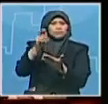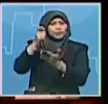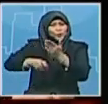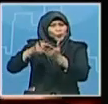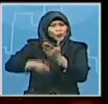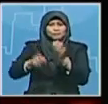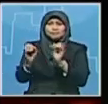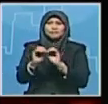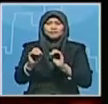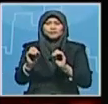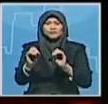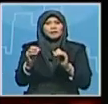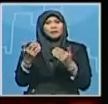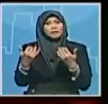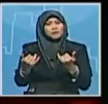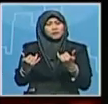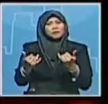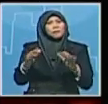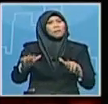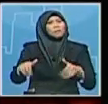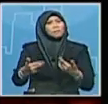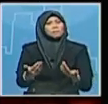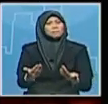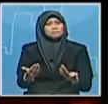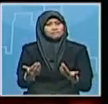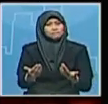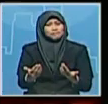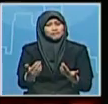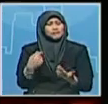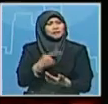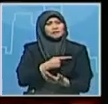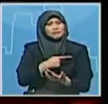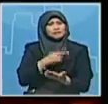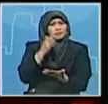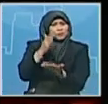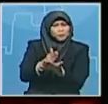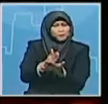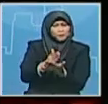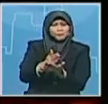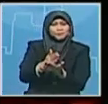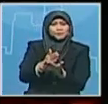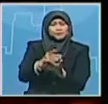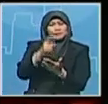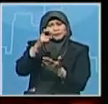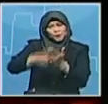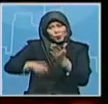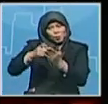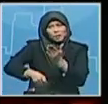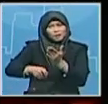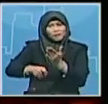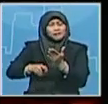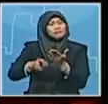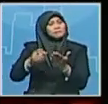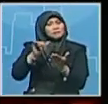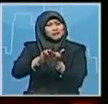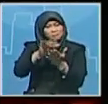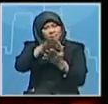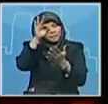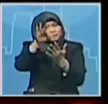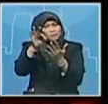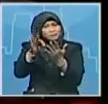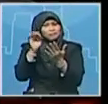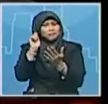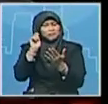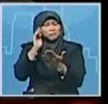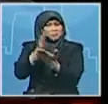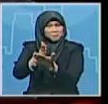kita pergi lebih jauh, kebijaksanaannya di dalam kita memansuhkan tol yang terpilih ini. Ini membuktikan sebenarnya